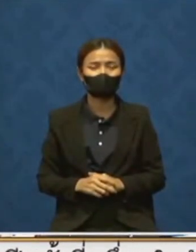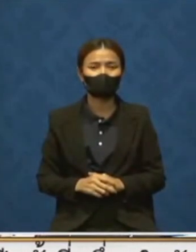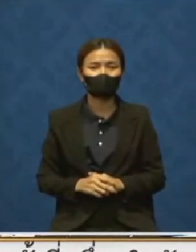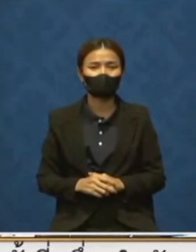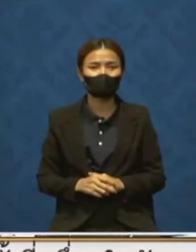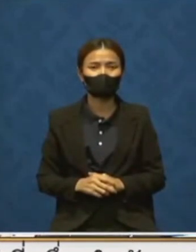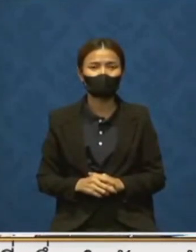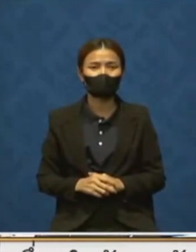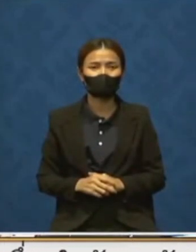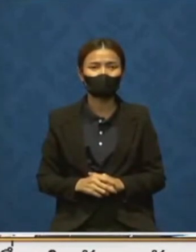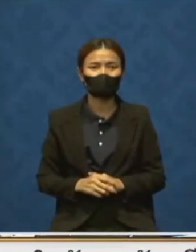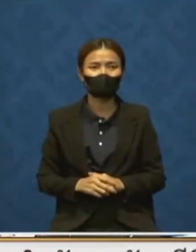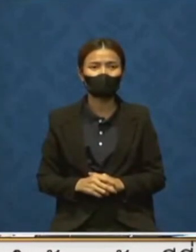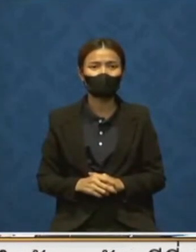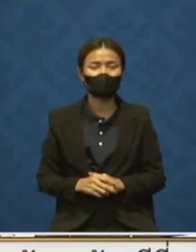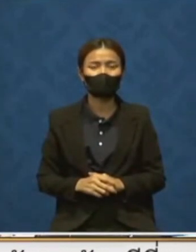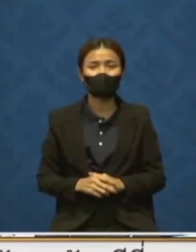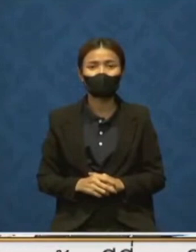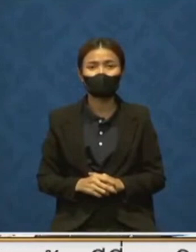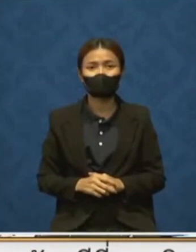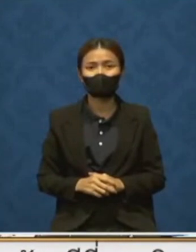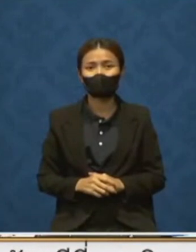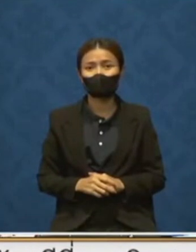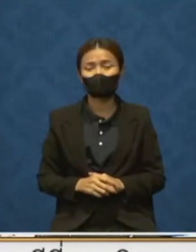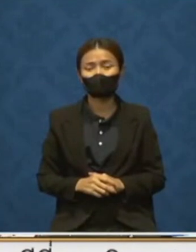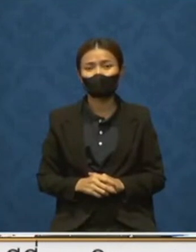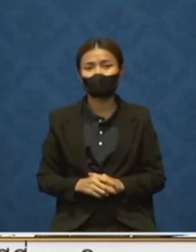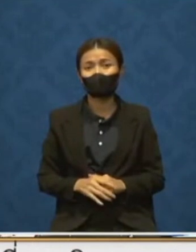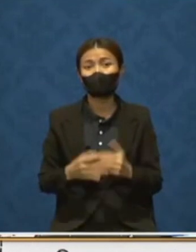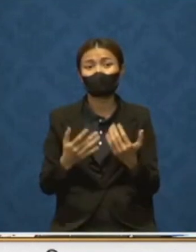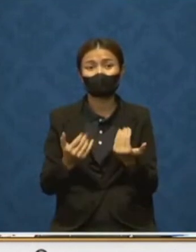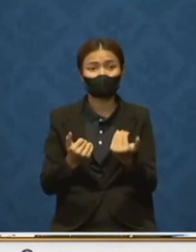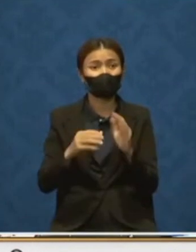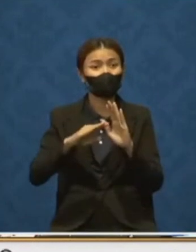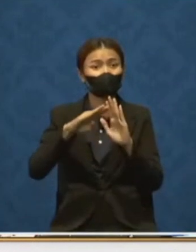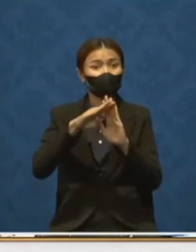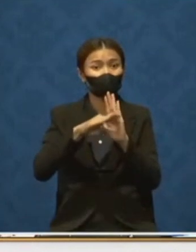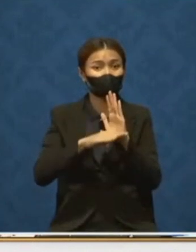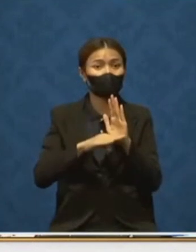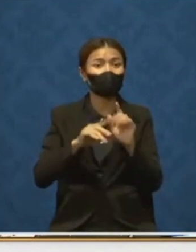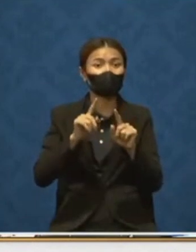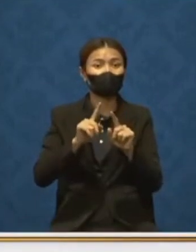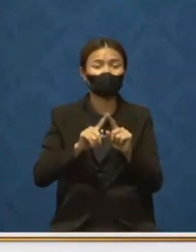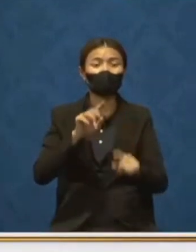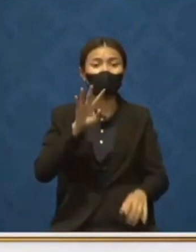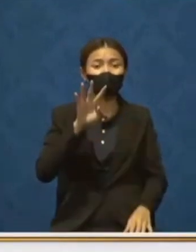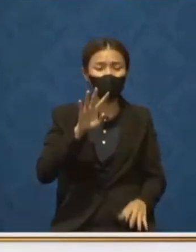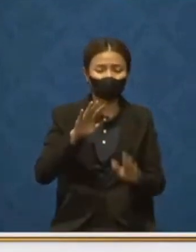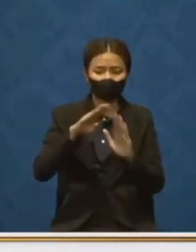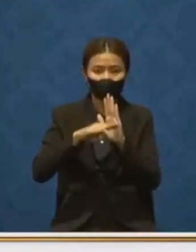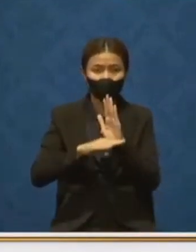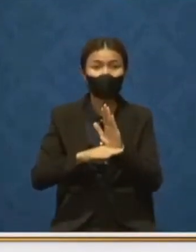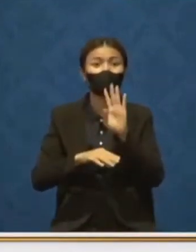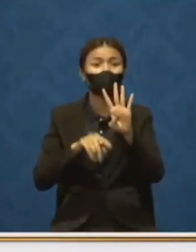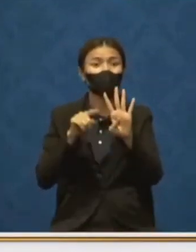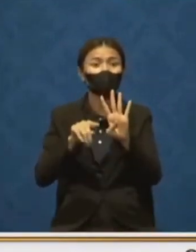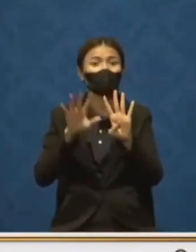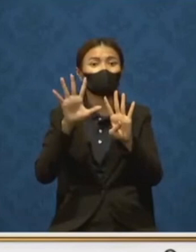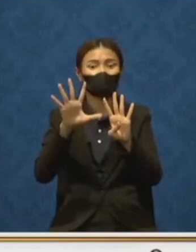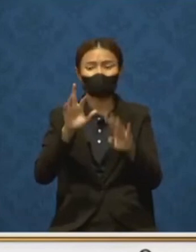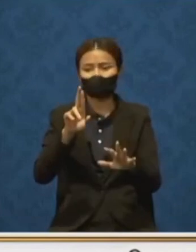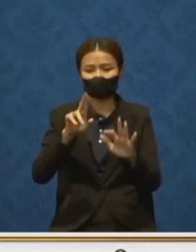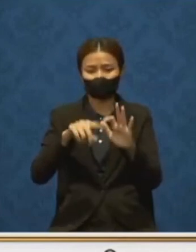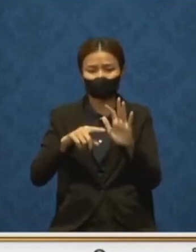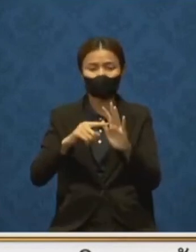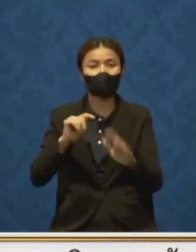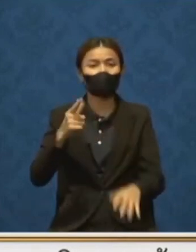่อไปเป็นการพิจารณาระเบียบวาระที่ 4.5 นะครับร่างพระราชบัญญัติวิชาชีพการสัต